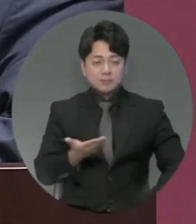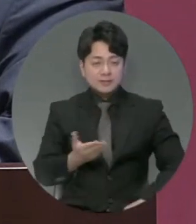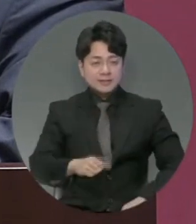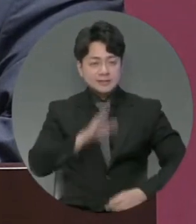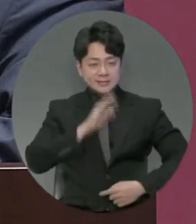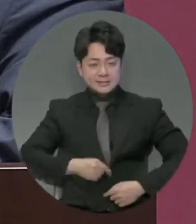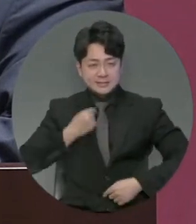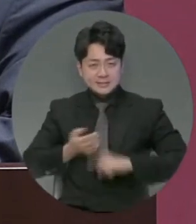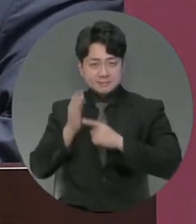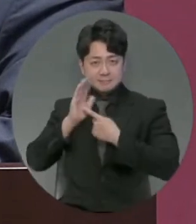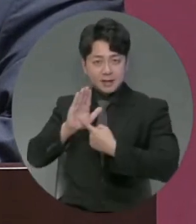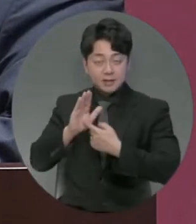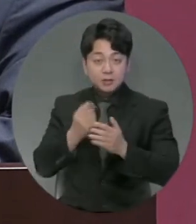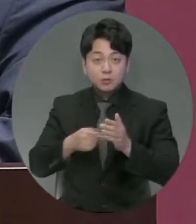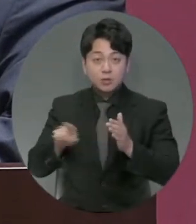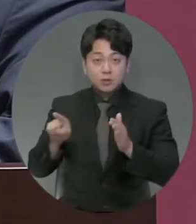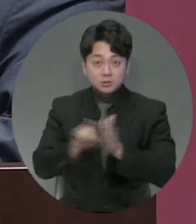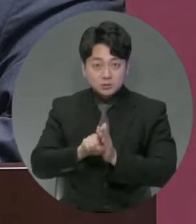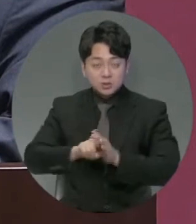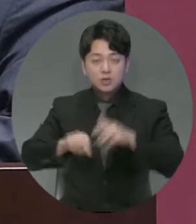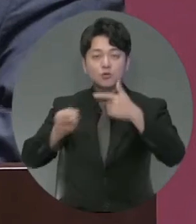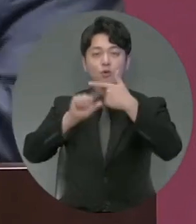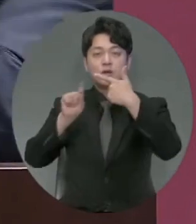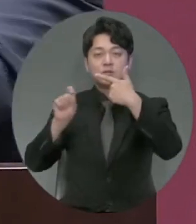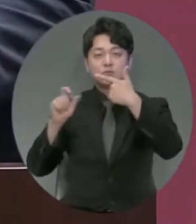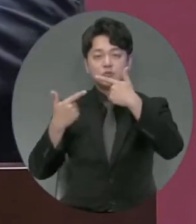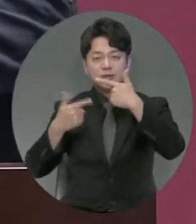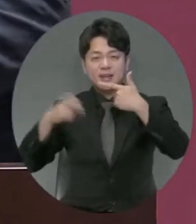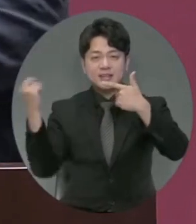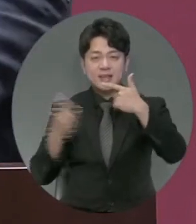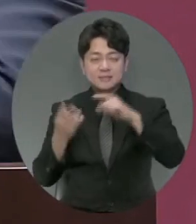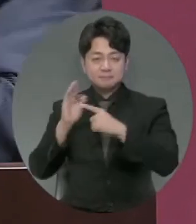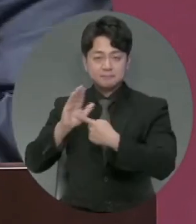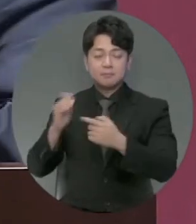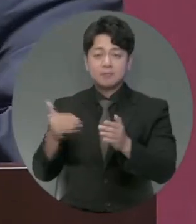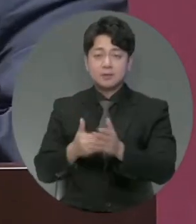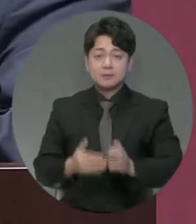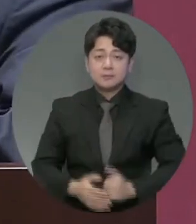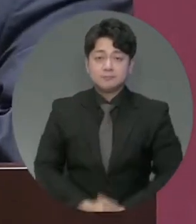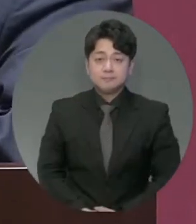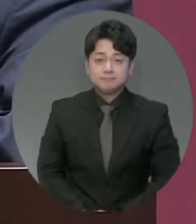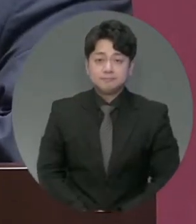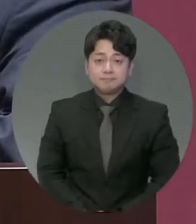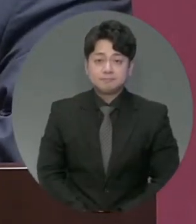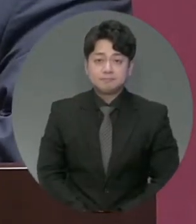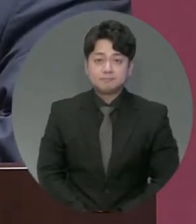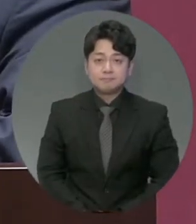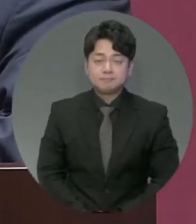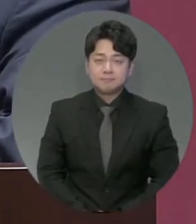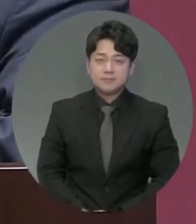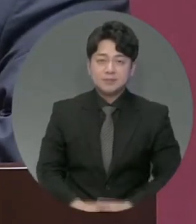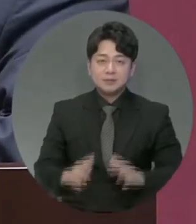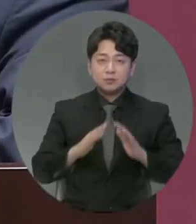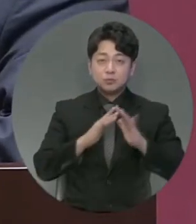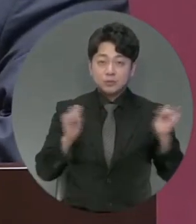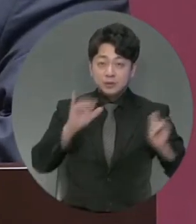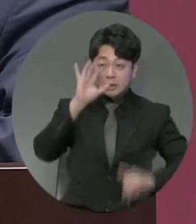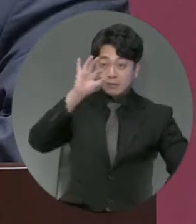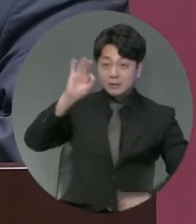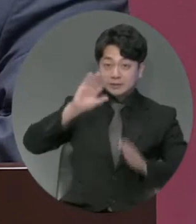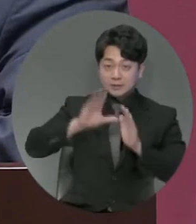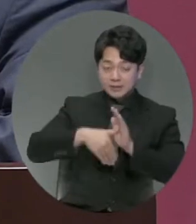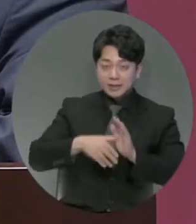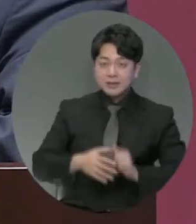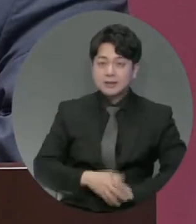6월 16일 날 다시 설명을 했던 겁니다. 그 국민들은 의혹이 많으니까 SI와 정보판단서